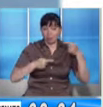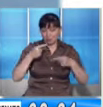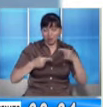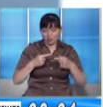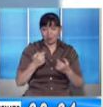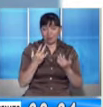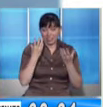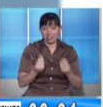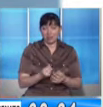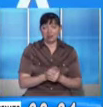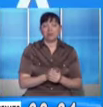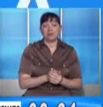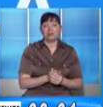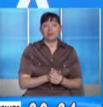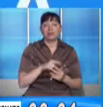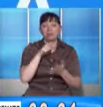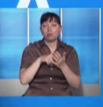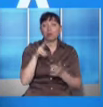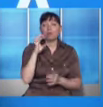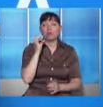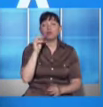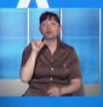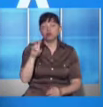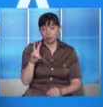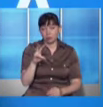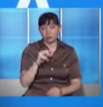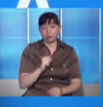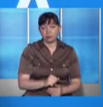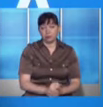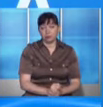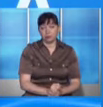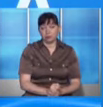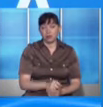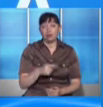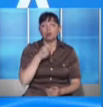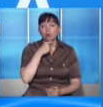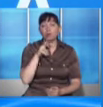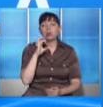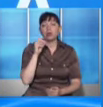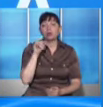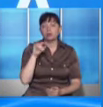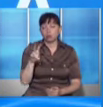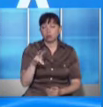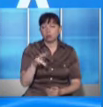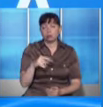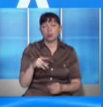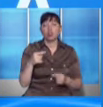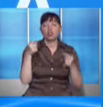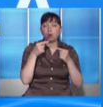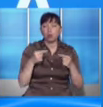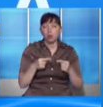rog întrebarea pentru domnul Perciun. Pentru domnul Perciun. Domnule Perciun,